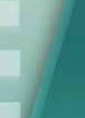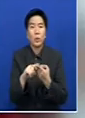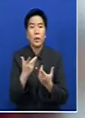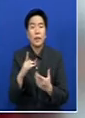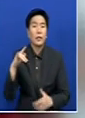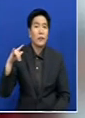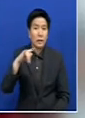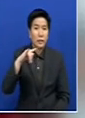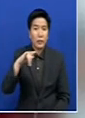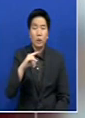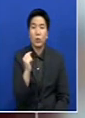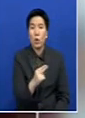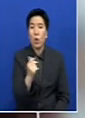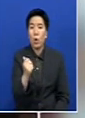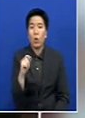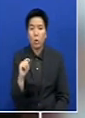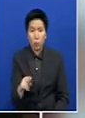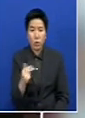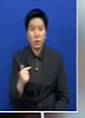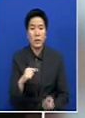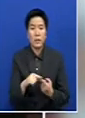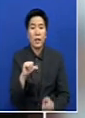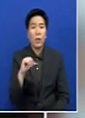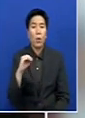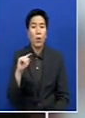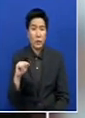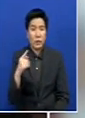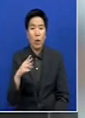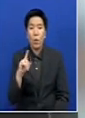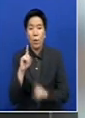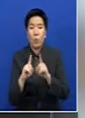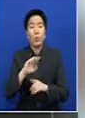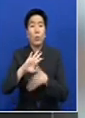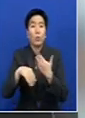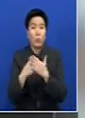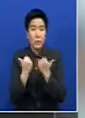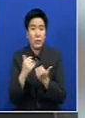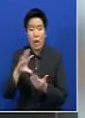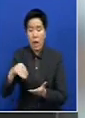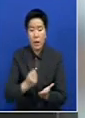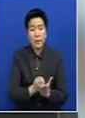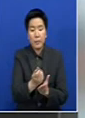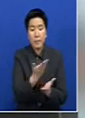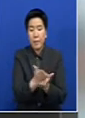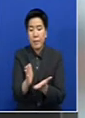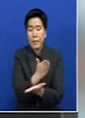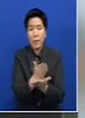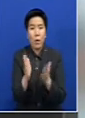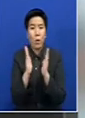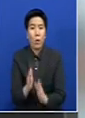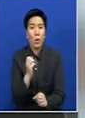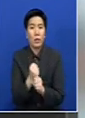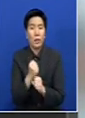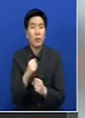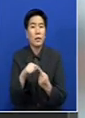ทการท่าอากาศยานจำกัดมหาชนหรือว่า AOT ครับ แล้วหุ้นทั้งหมดตรงนี้ถูกนำเอาไปแจกจ่ายให้กับพนักงาน